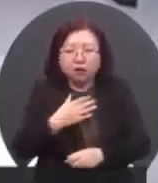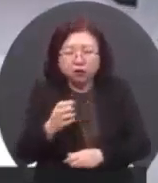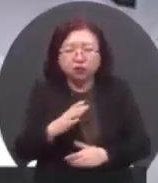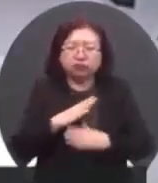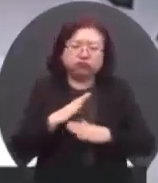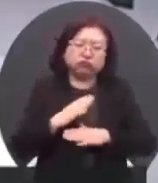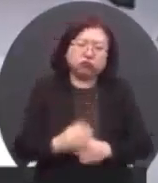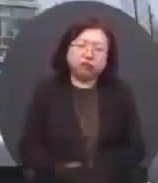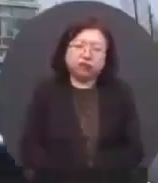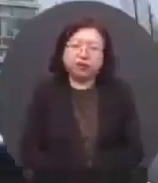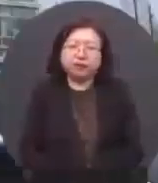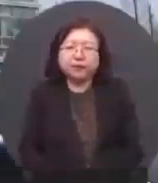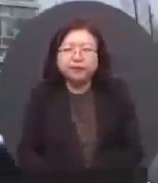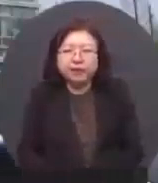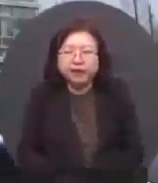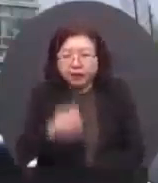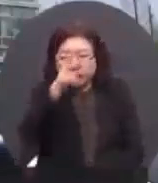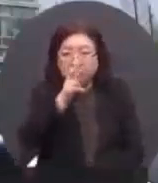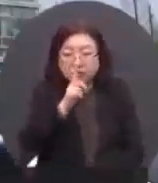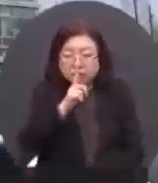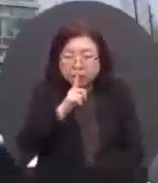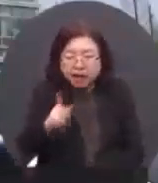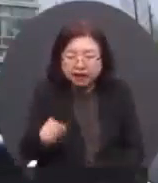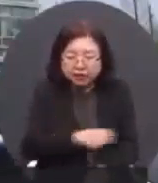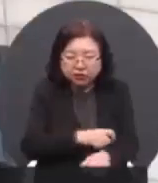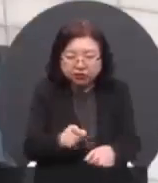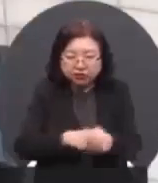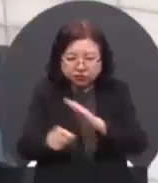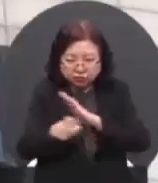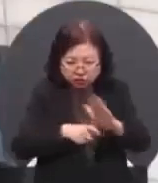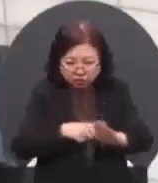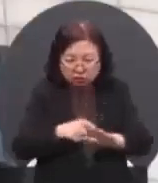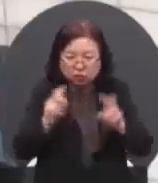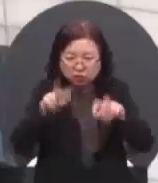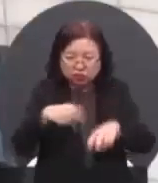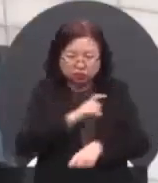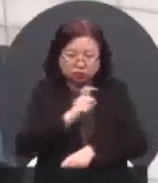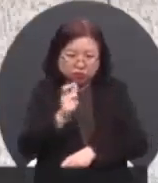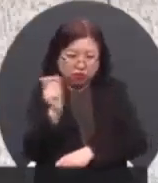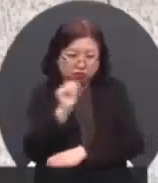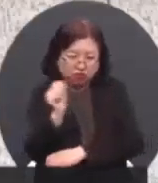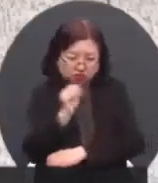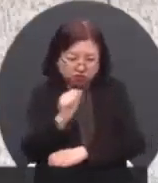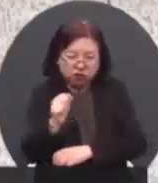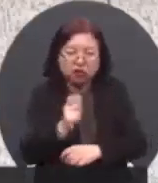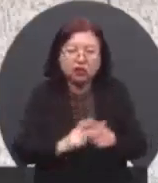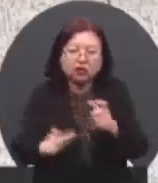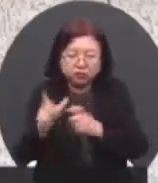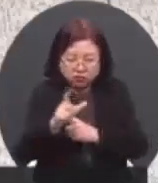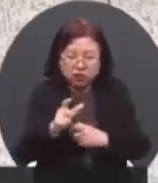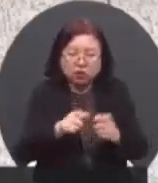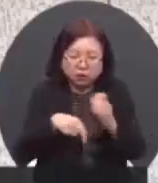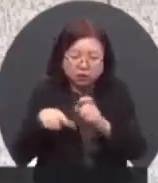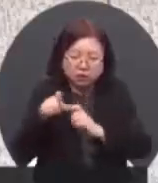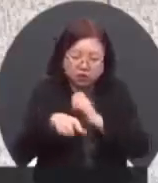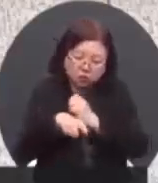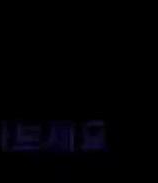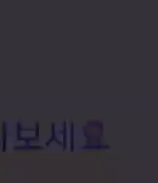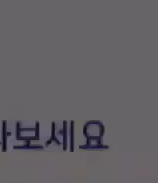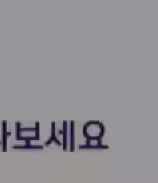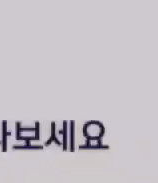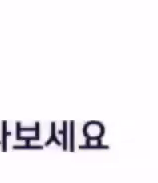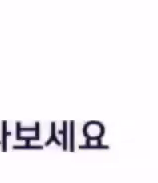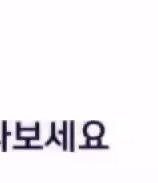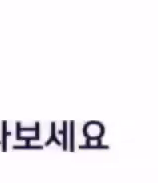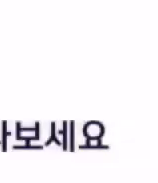컸던 거 같고 경찰은 이들을 특수절도 와 무면허운전 혐의로 입건해 추가 범행 여부를 조사하고 있습니다 mbc 뉴스 김소미 닫고